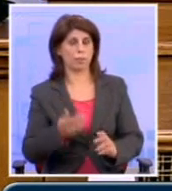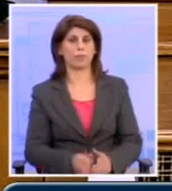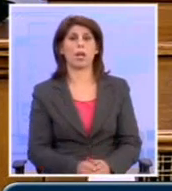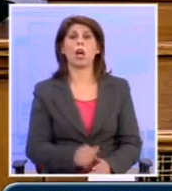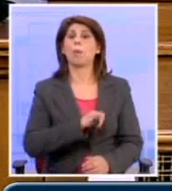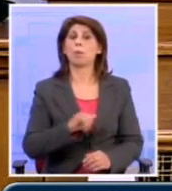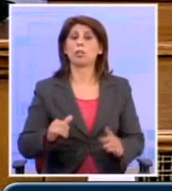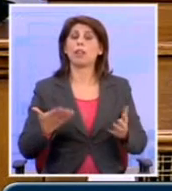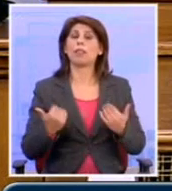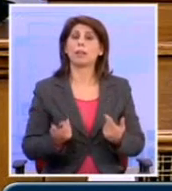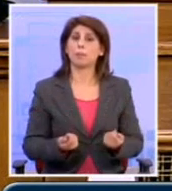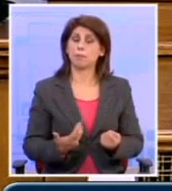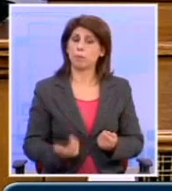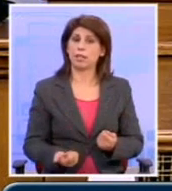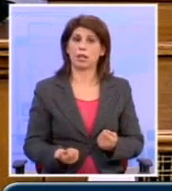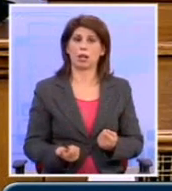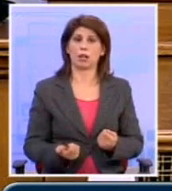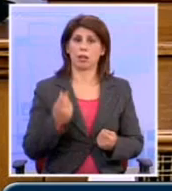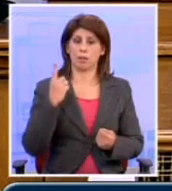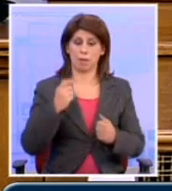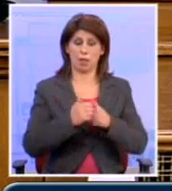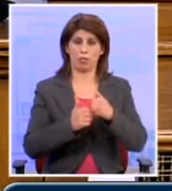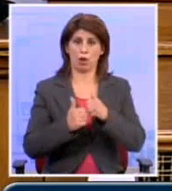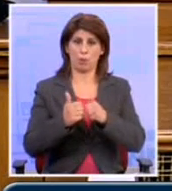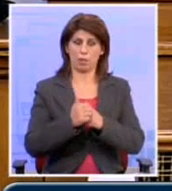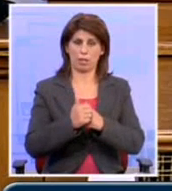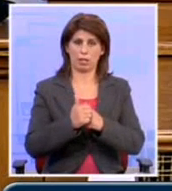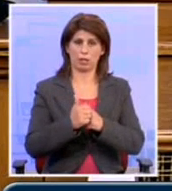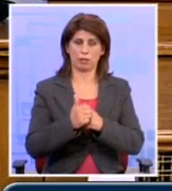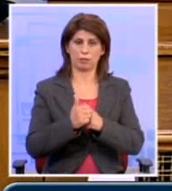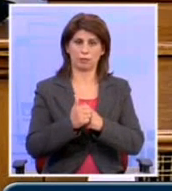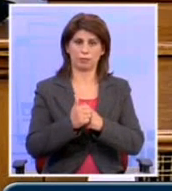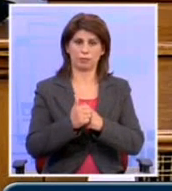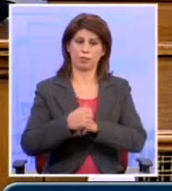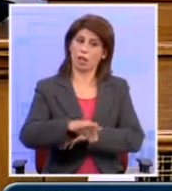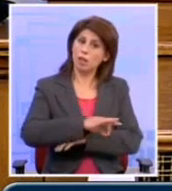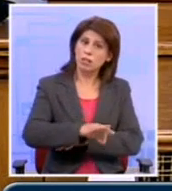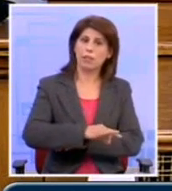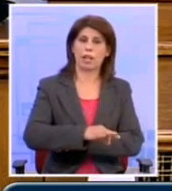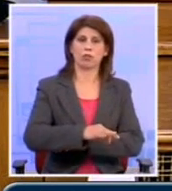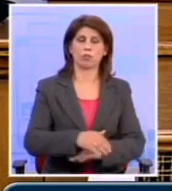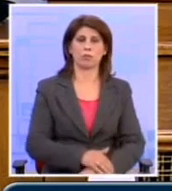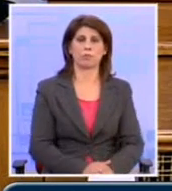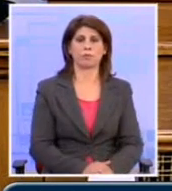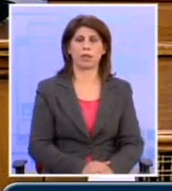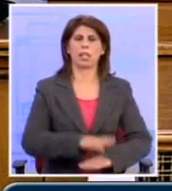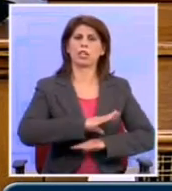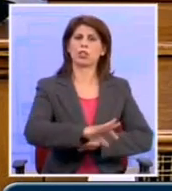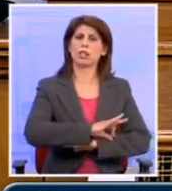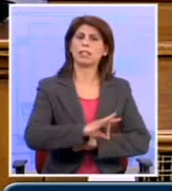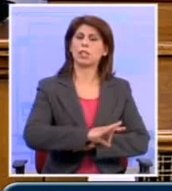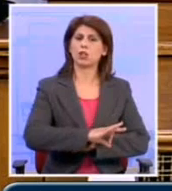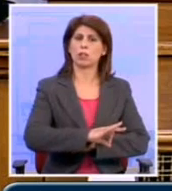ποτέ δεν υπήρξε μία δομή για να σχεδιάσουμε, για το στρατηγικό